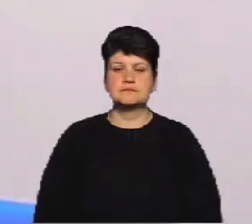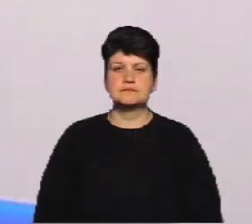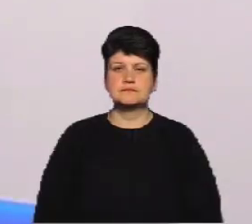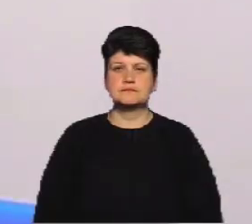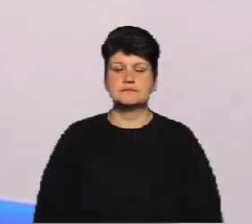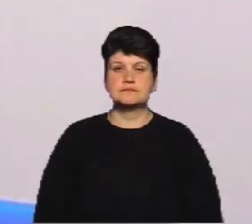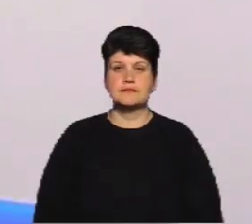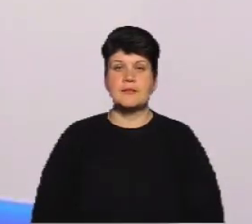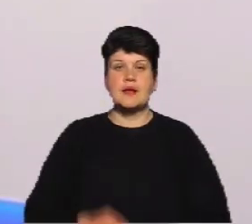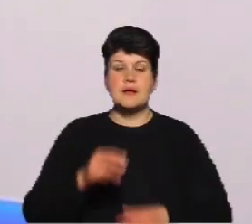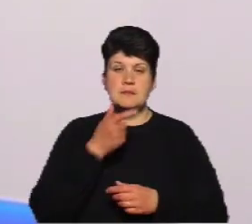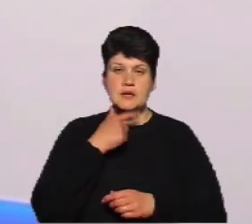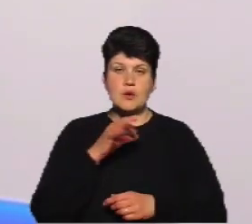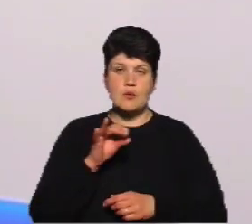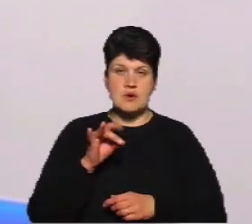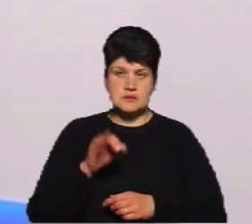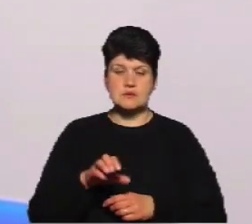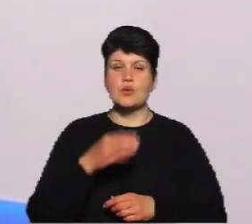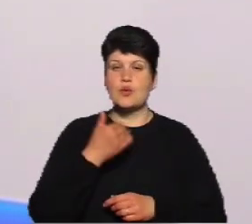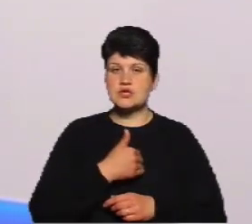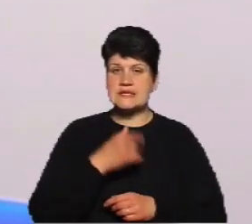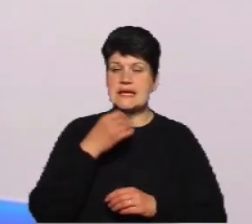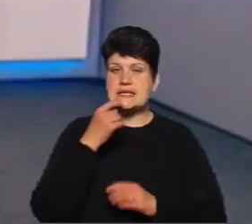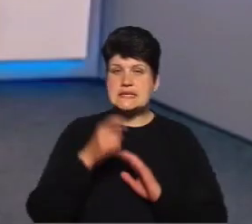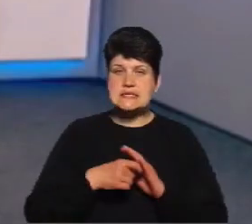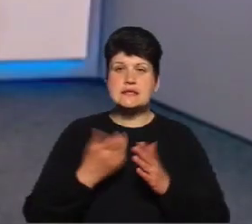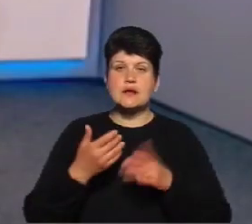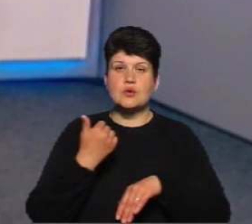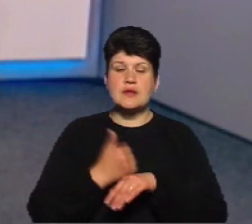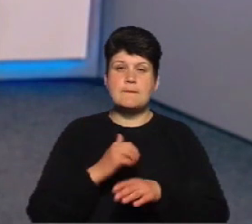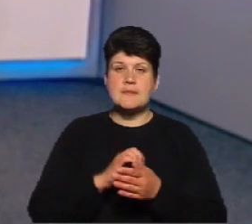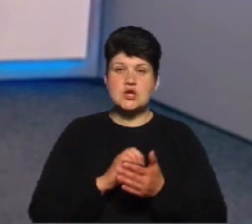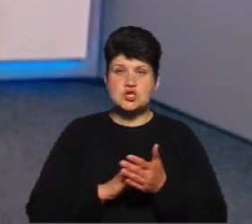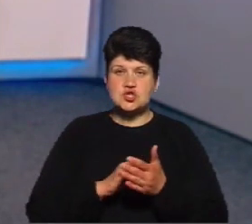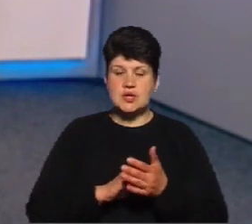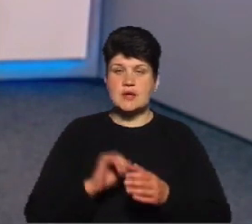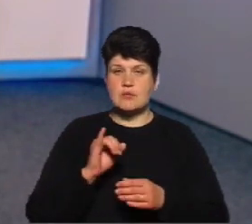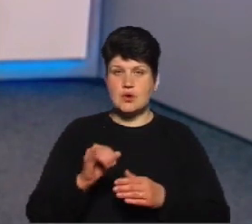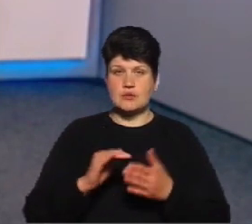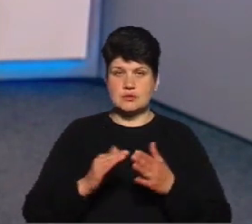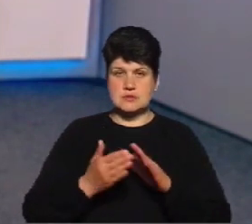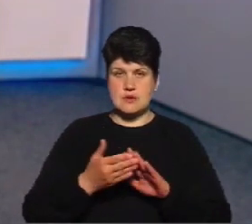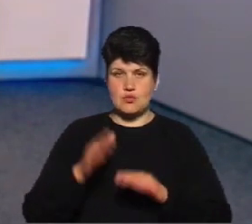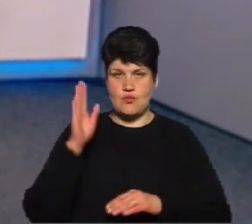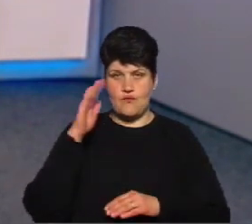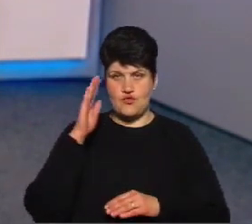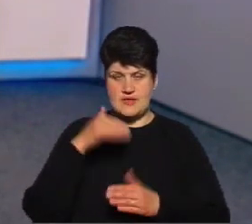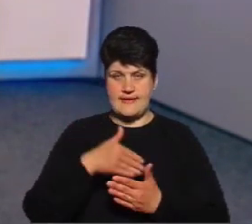Пане Оресте, хочеться дізнатися, яка може бути основна причина поганого стану води, якості води?